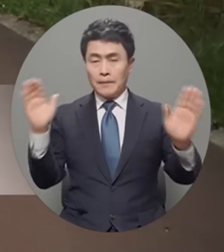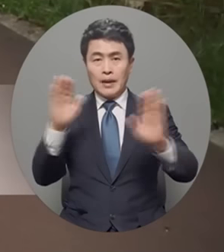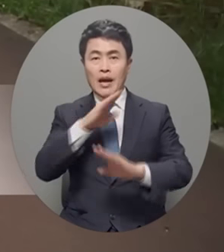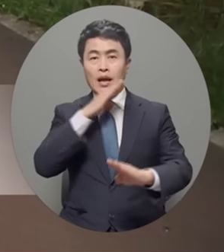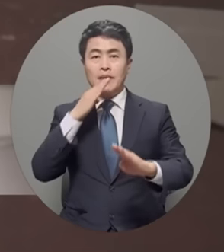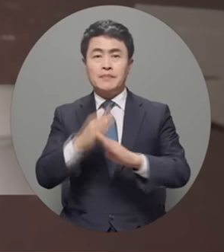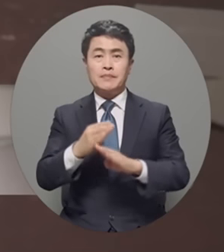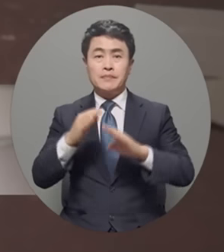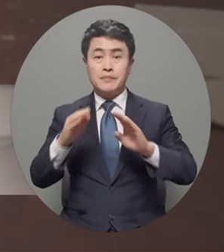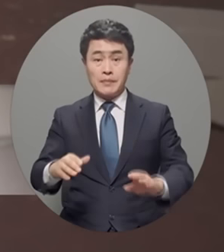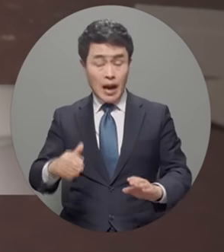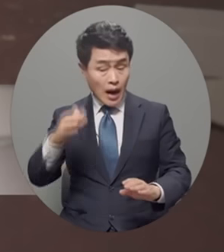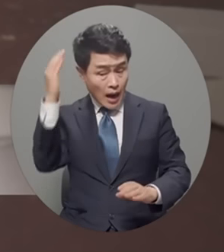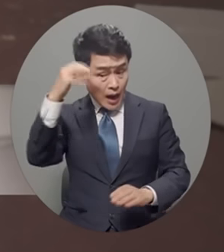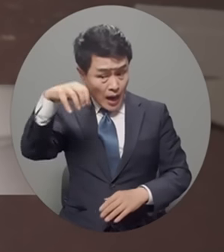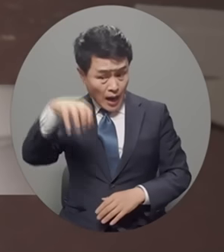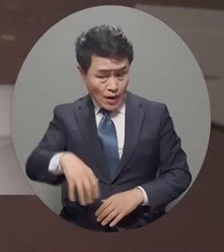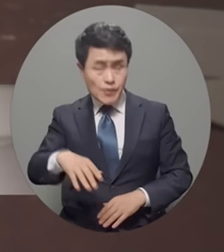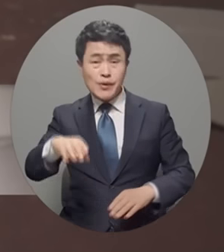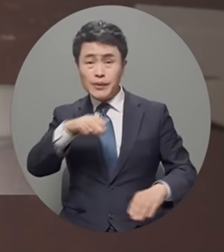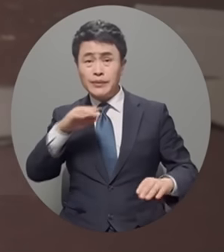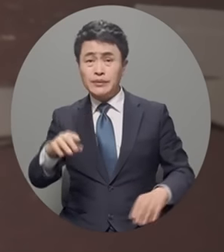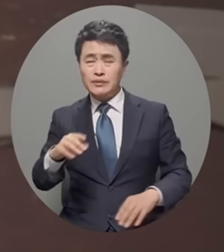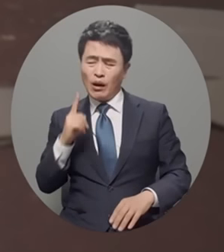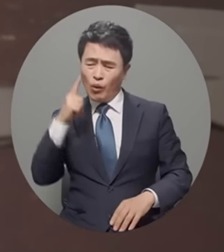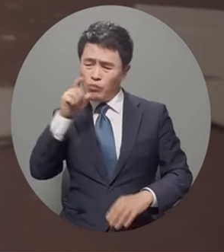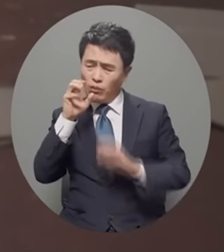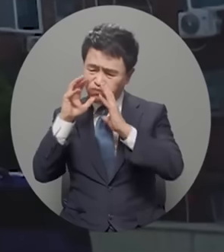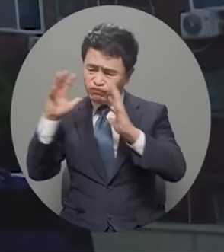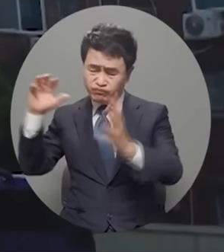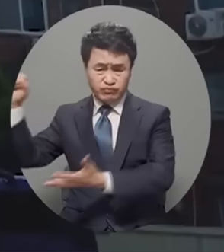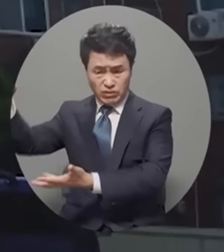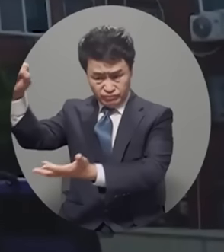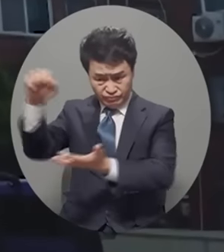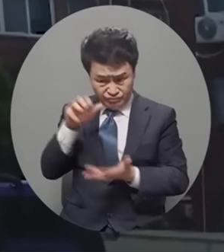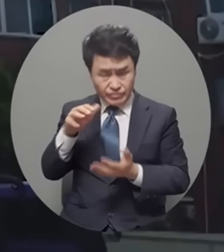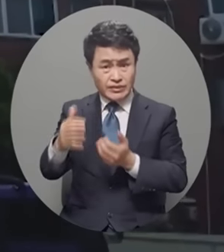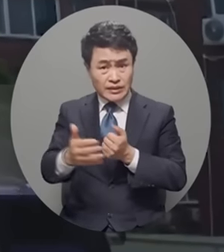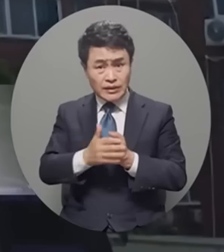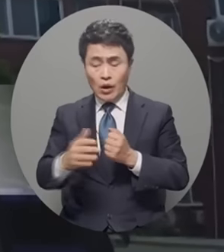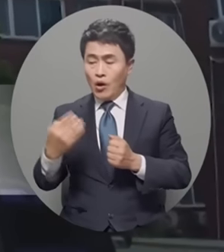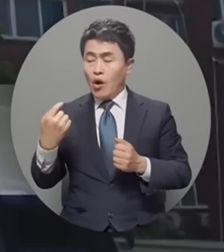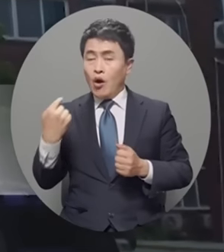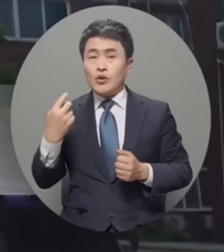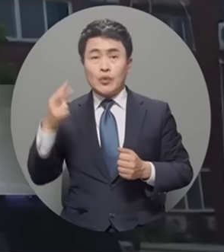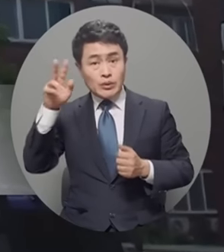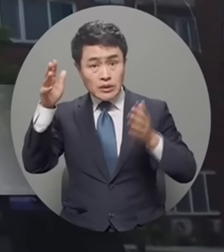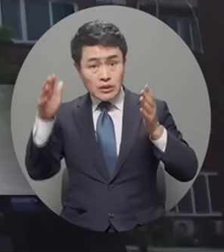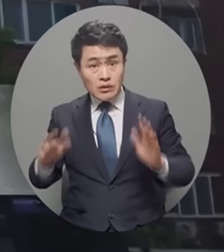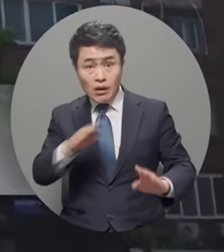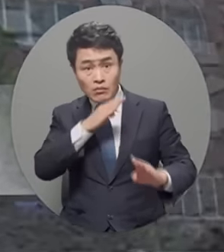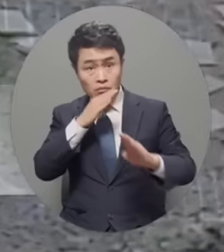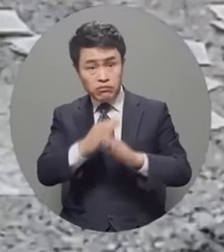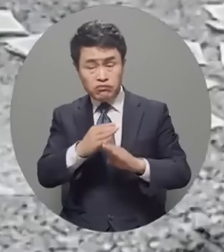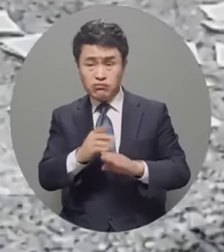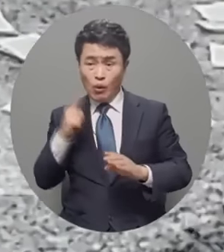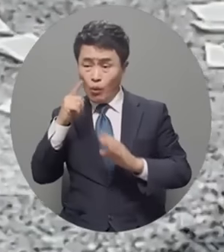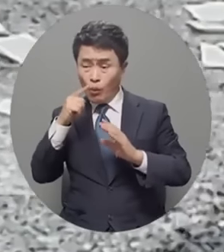북한이 대남 오물풍선을 살포한 데 따른 것입니다. 합동참모본부는 어제와 오늘 이틀간 북한이